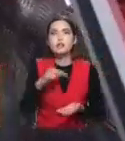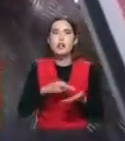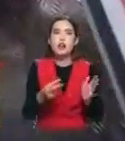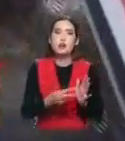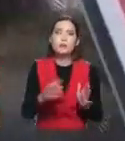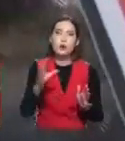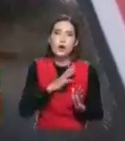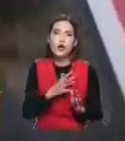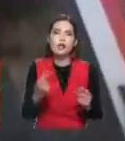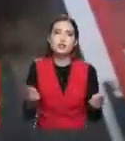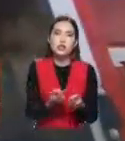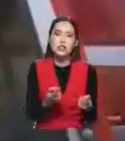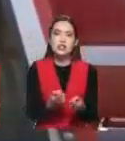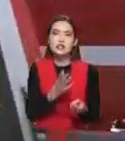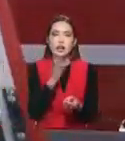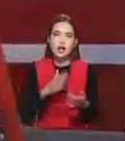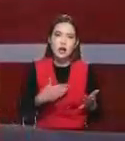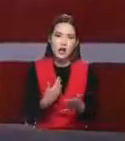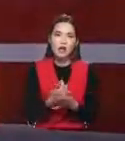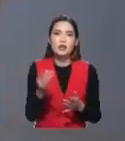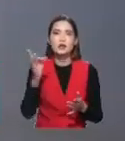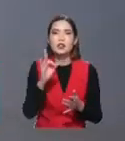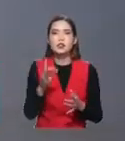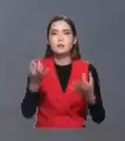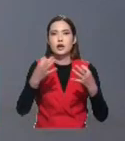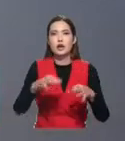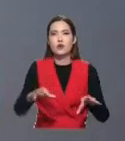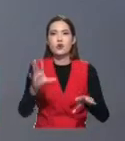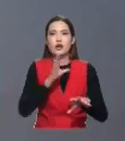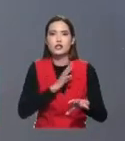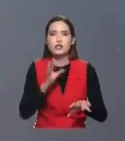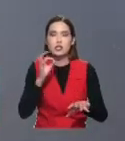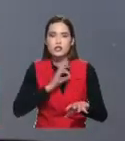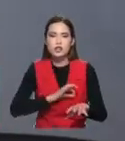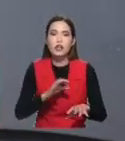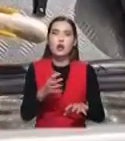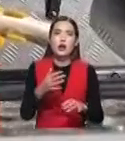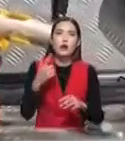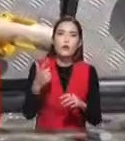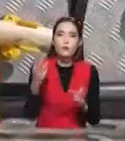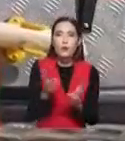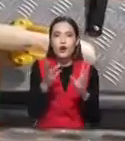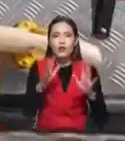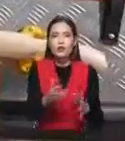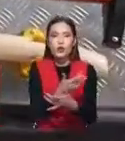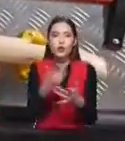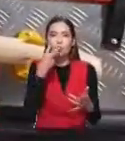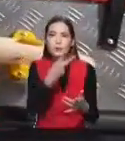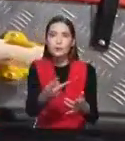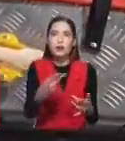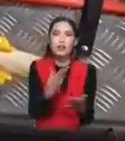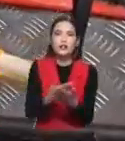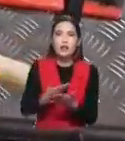параде спецтехники ребятам рассказали о профессии, разрешили примерить снаряжение пожарных. Ведь только за этот год на счету